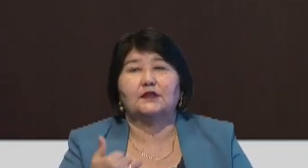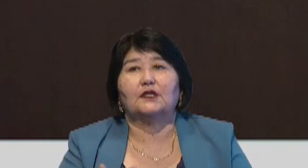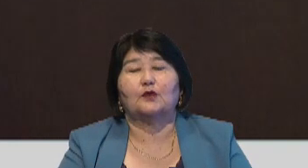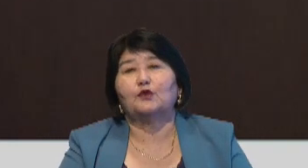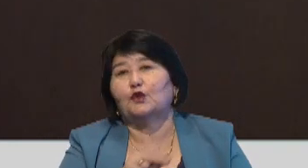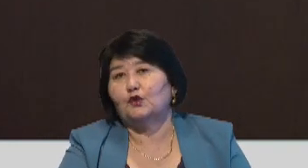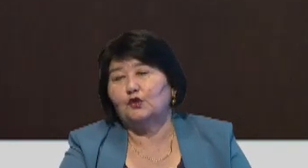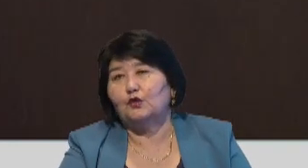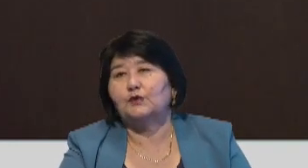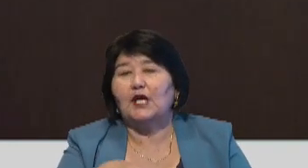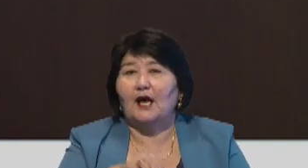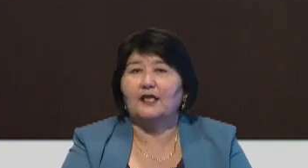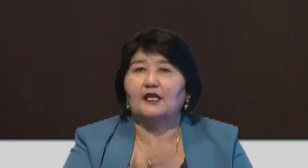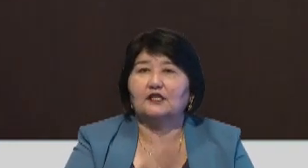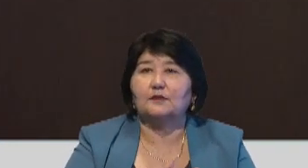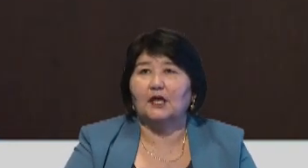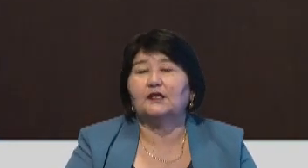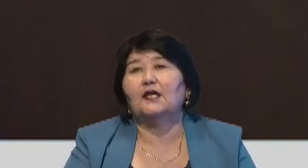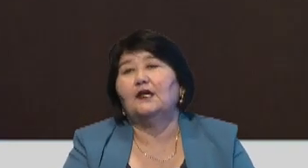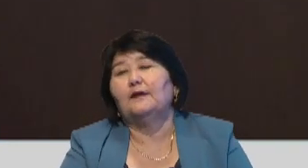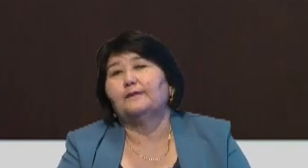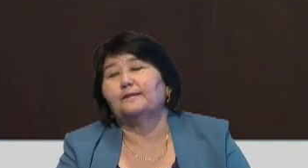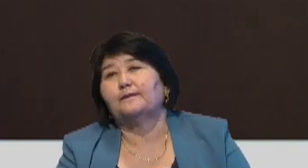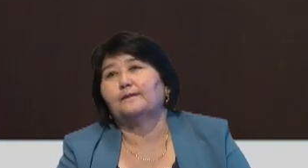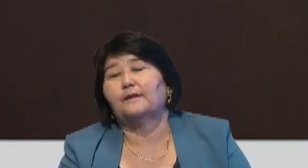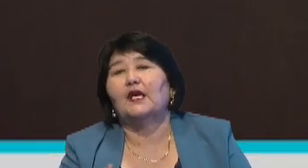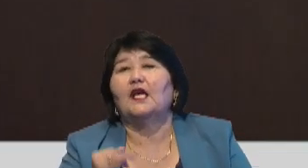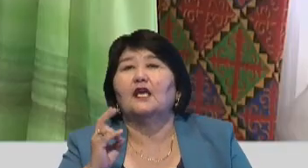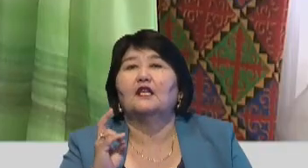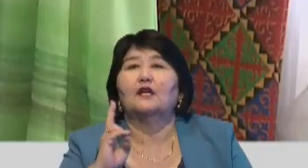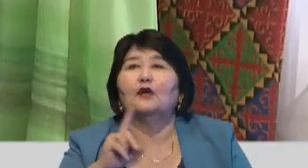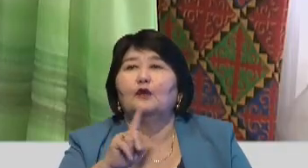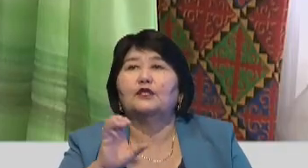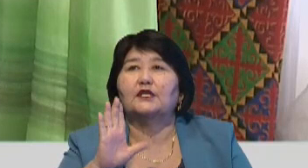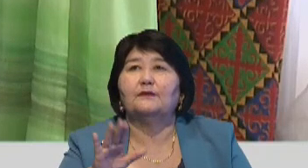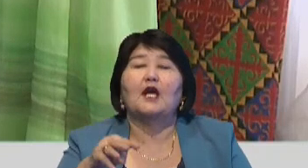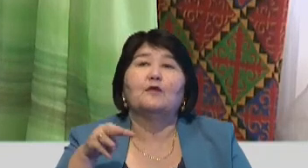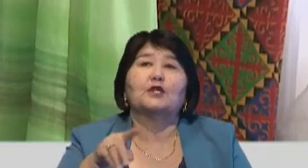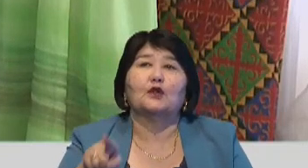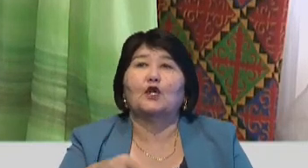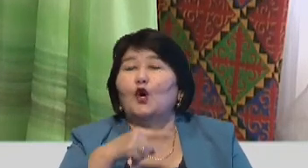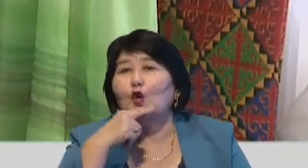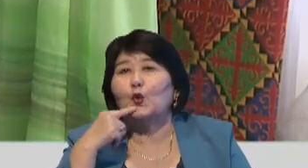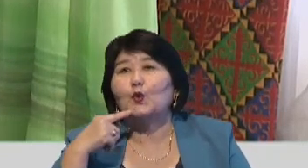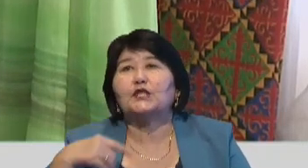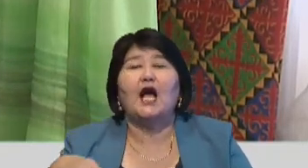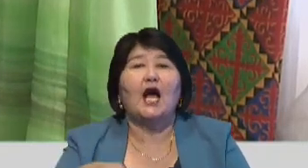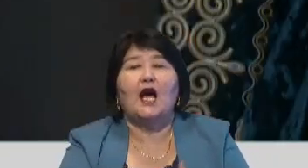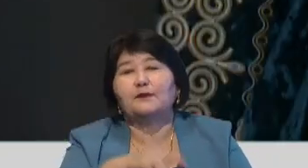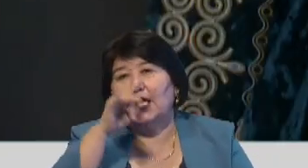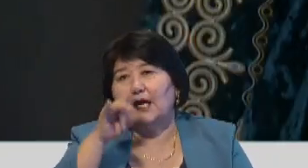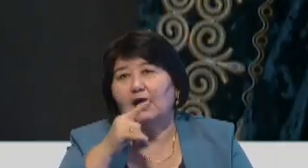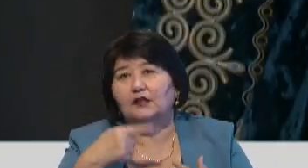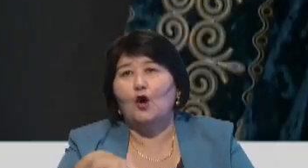осы жұмыстарды айналысып жатыр. Менторлық және мынау инклюзив бойынша да. Мишукова сондай-ақ Русская община Казахстана